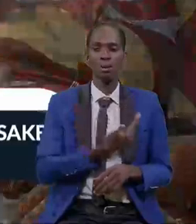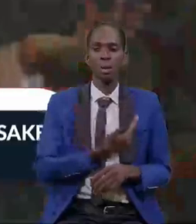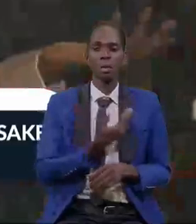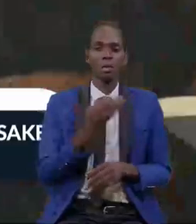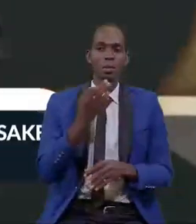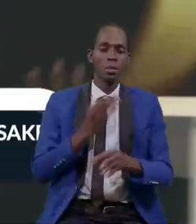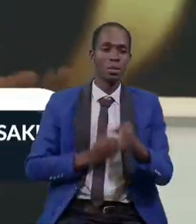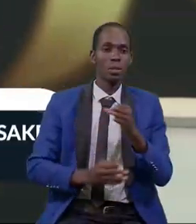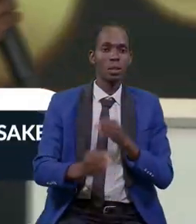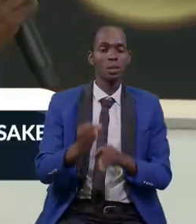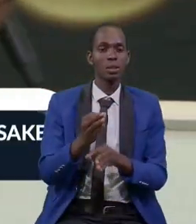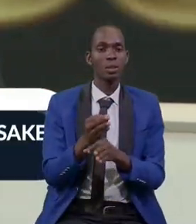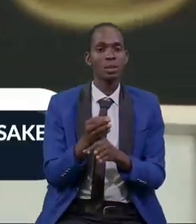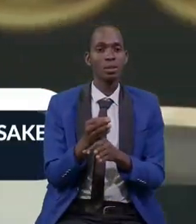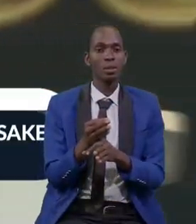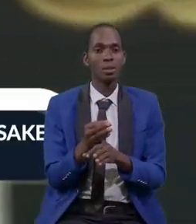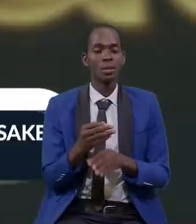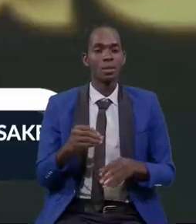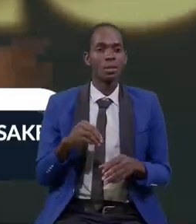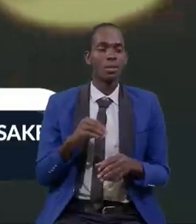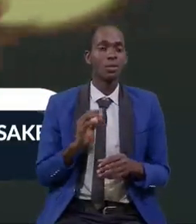Le vainqueur à notre place pour nous.